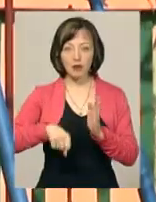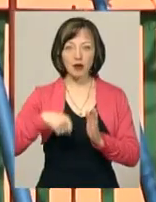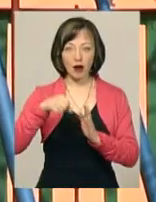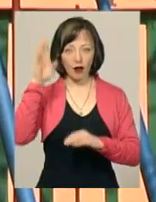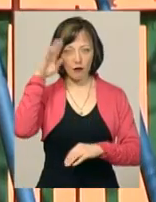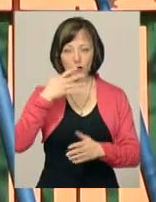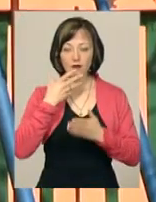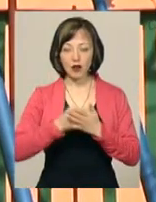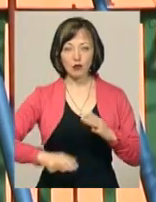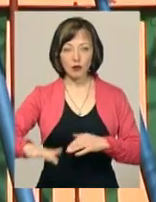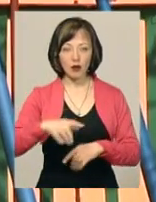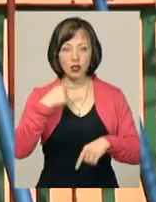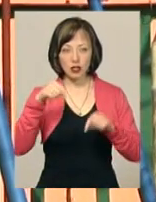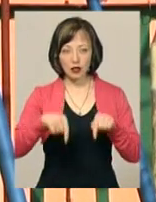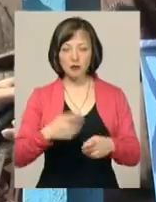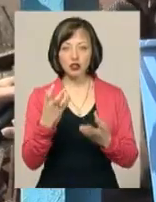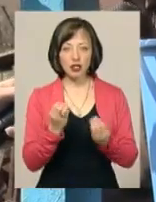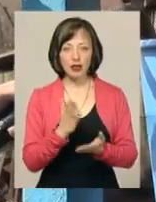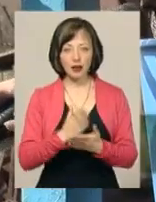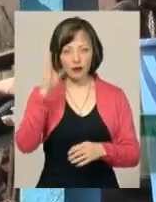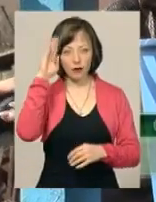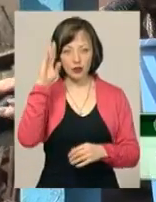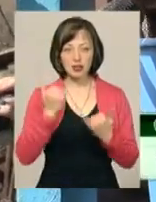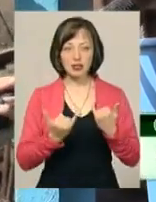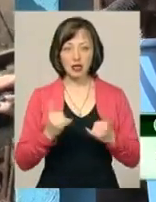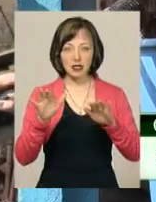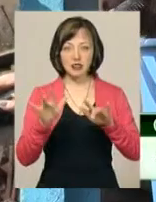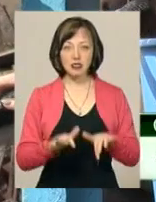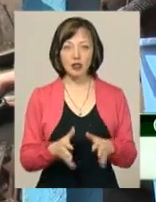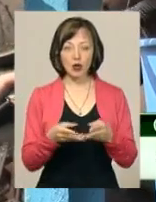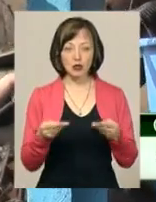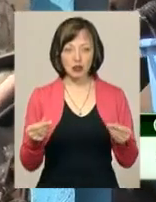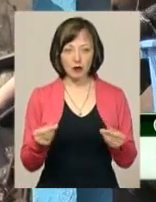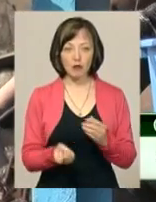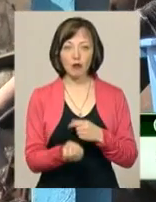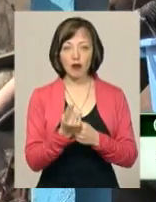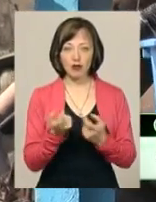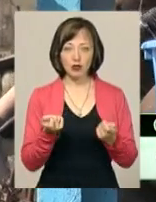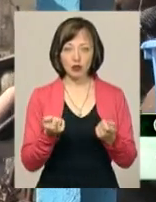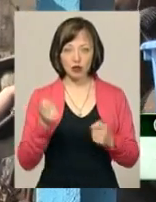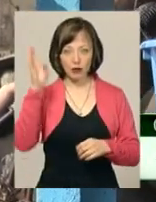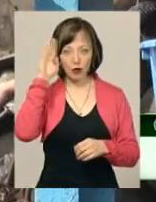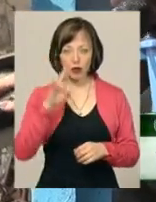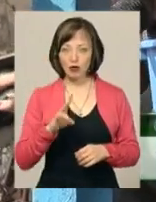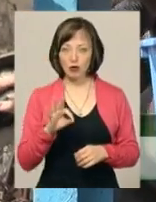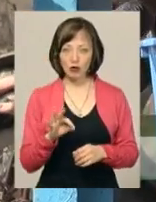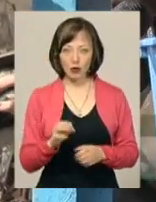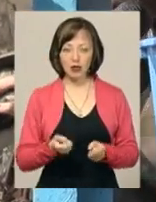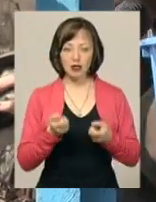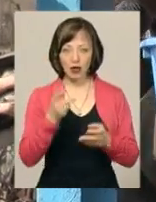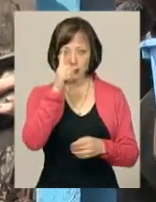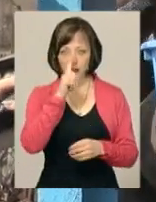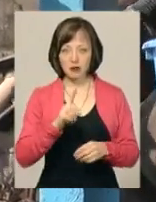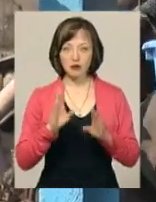власному подвір'ї. Зараз, каже, в колодязі вода ще є. Зараз сніг розтав, появилось трошки. Ну, пару місяців